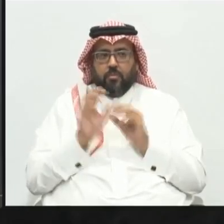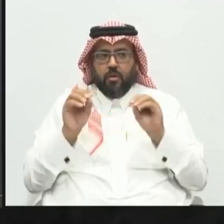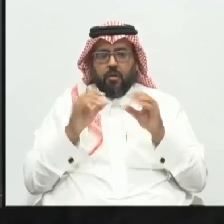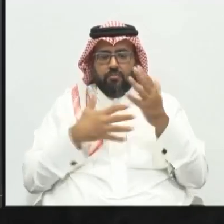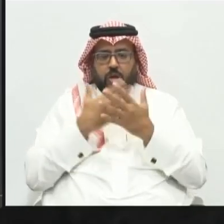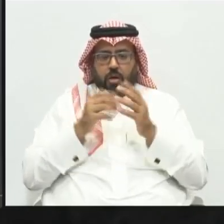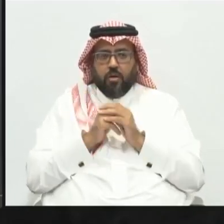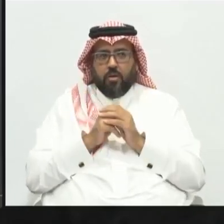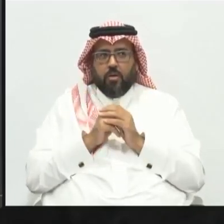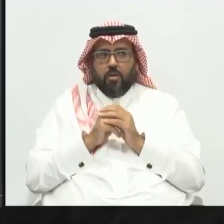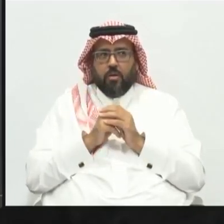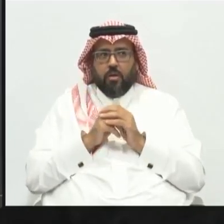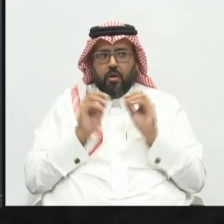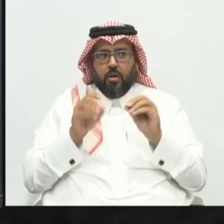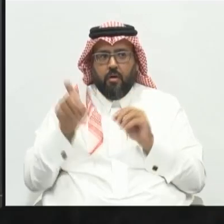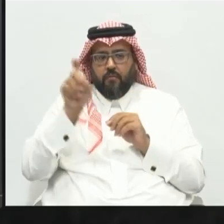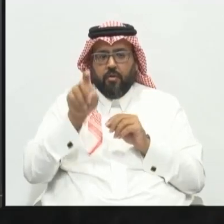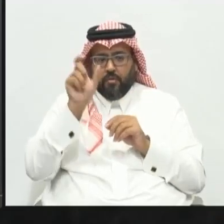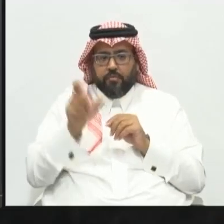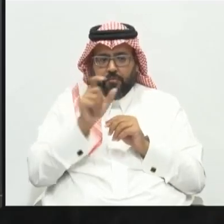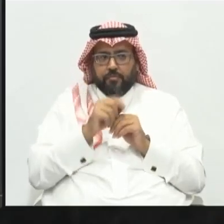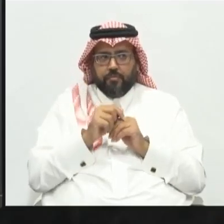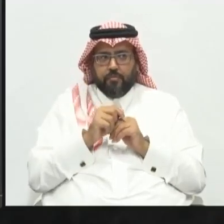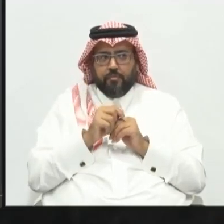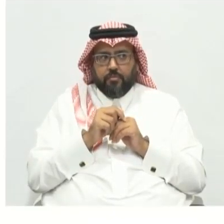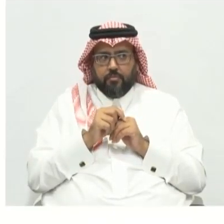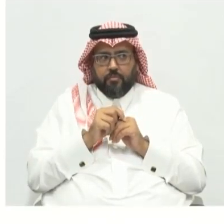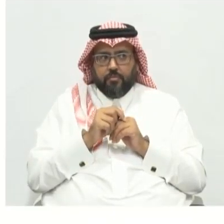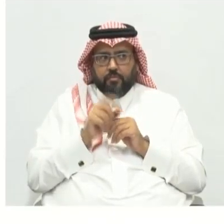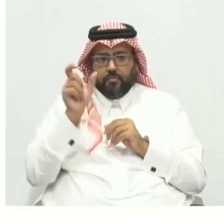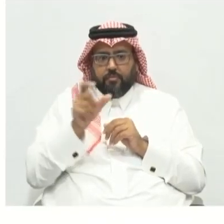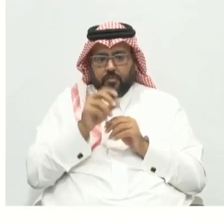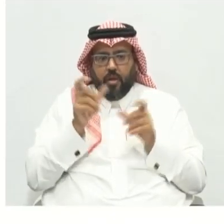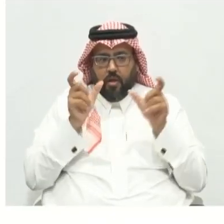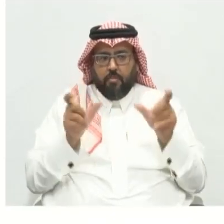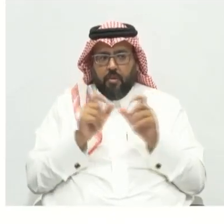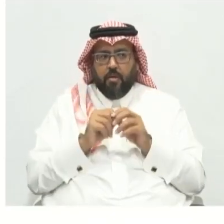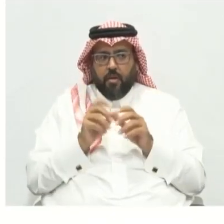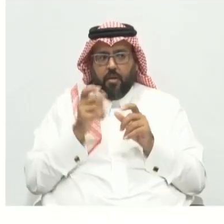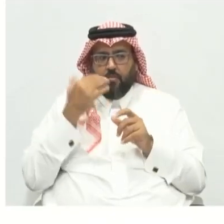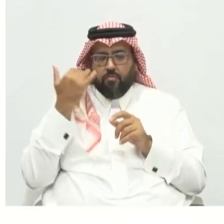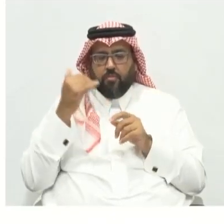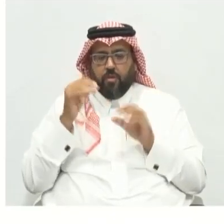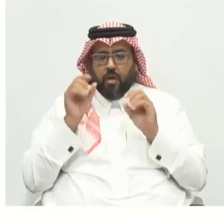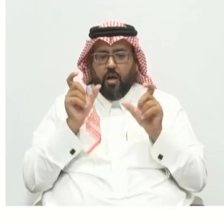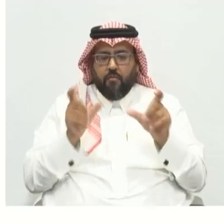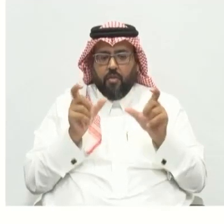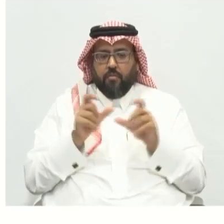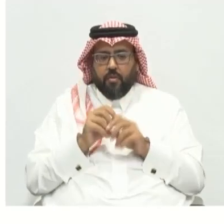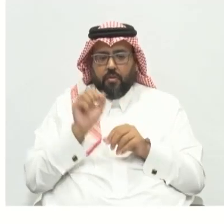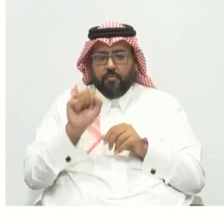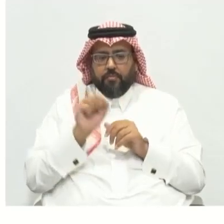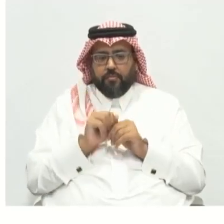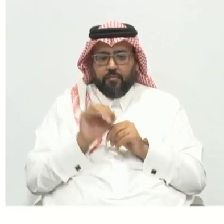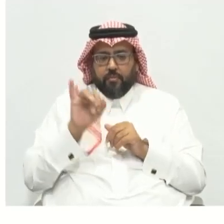خلافات ويسعى الفرد او نلاحظ انه يسعى كل فرد الى حمايه مصالحه يسعى الى ماذا الى